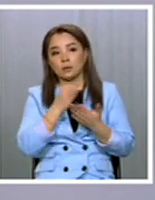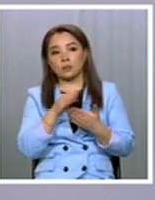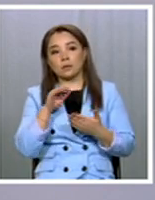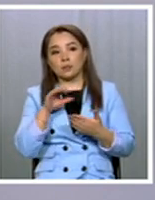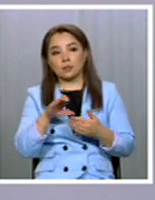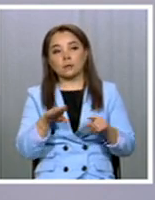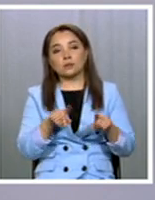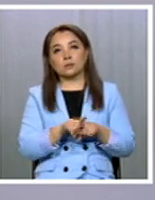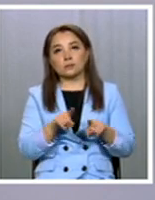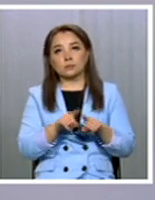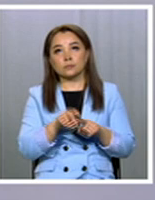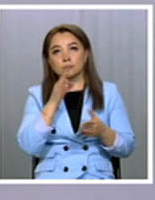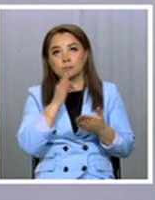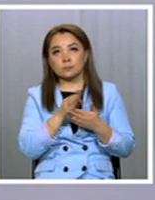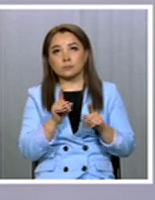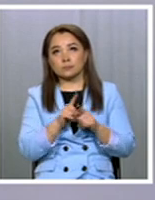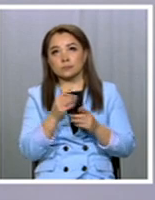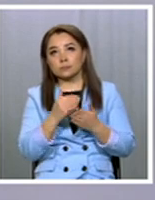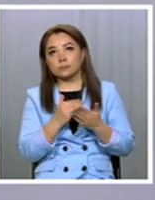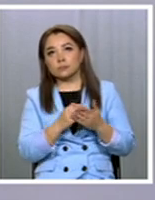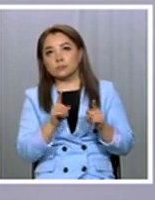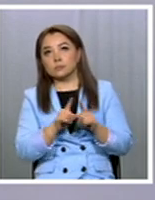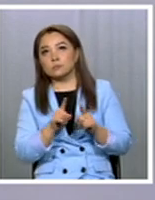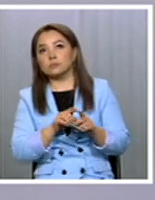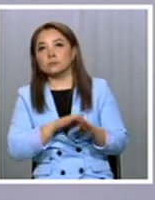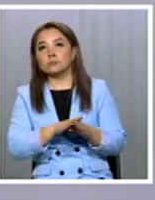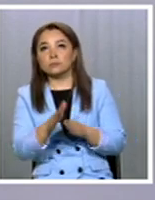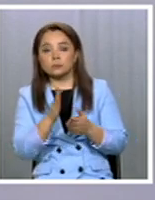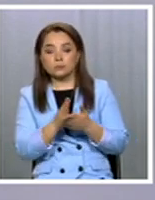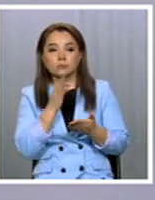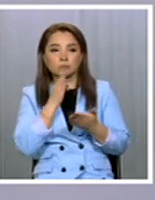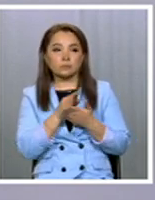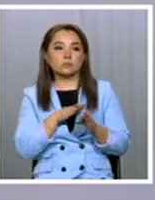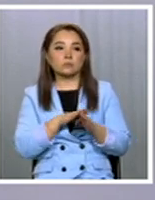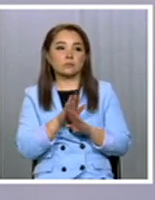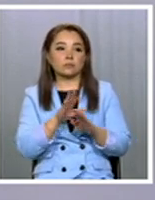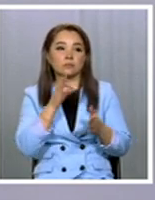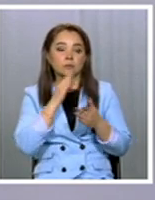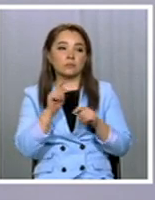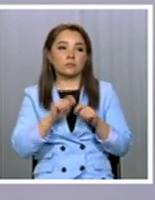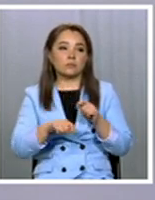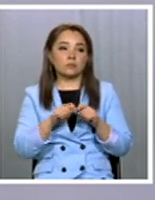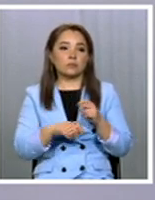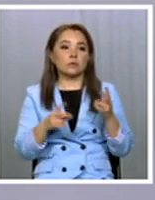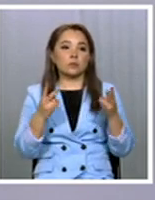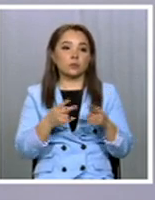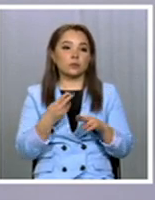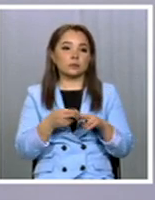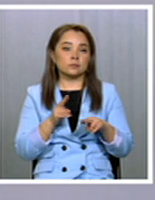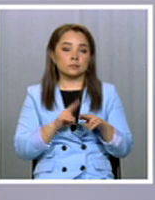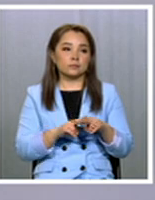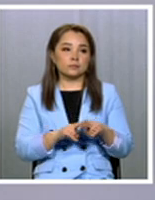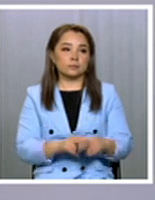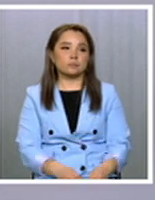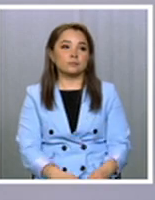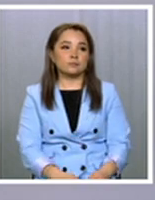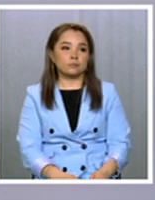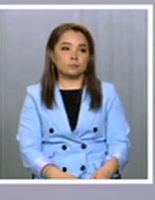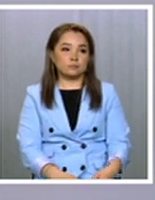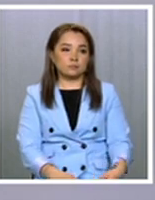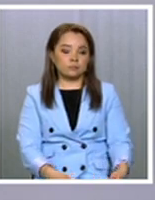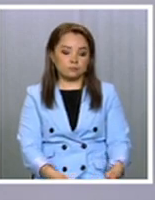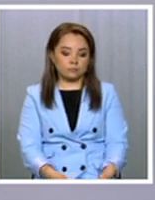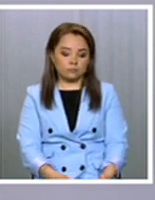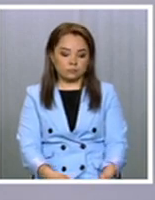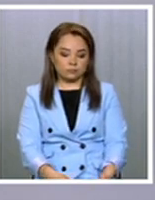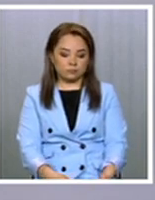тестілерді осы бағдарламада орындалама, орындалмайма тексеріп көруіміз керек. Міне, мысалы, бірінші